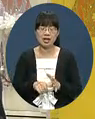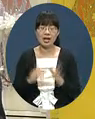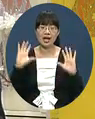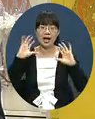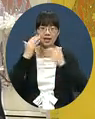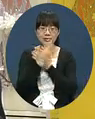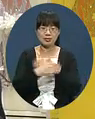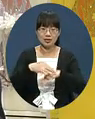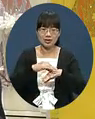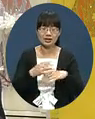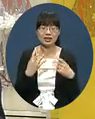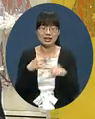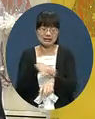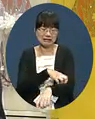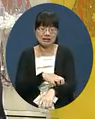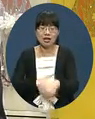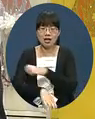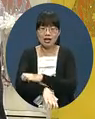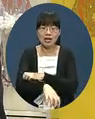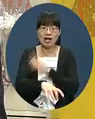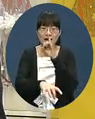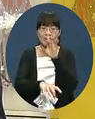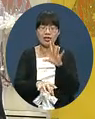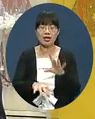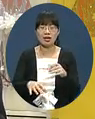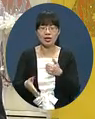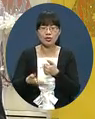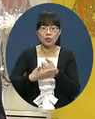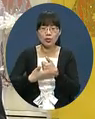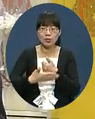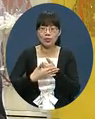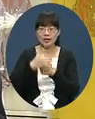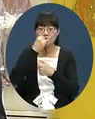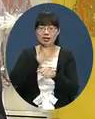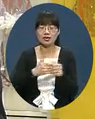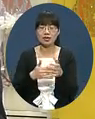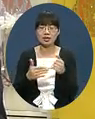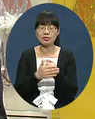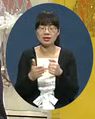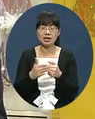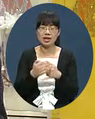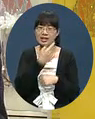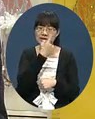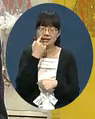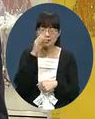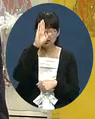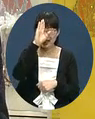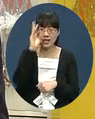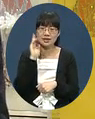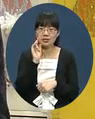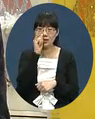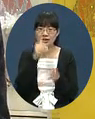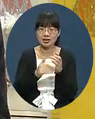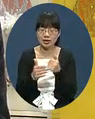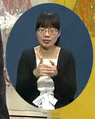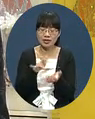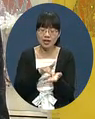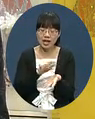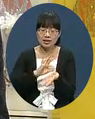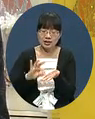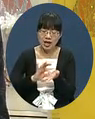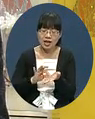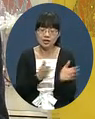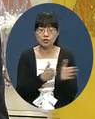같이 긁으시면 안 되고 토닥거리시면서 그 이제 증상이 심해지는 거니까 이제 약을 쓰실 준비를